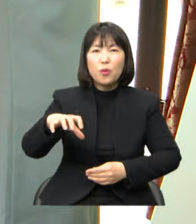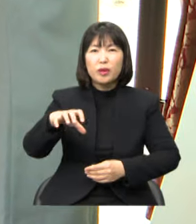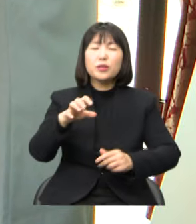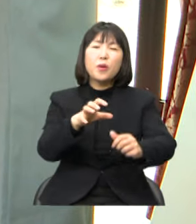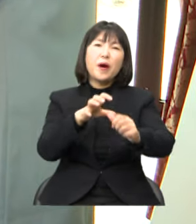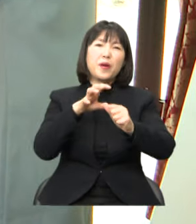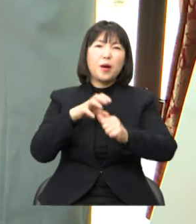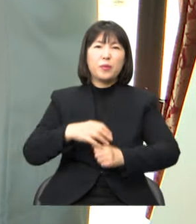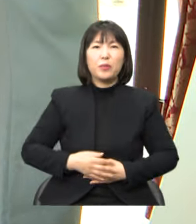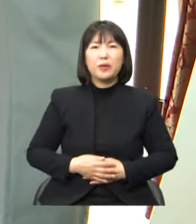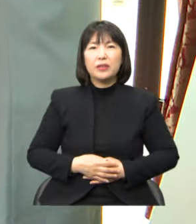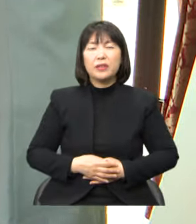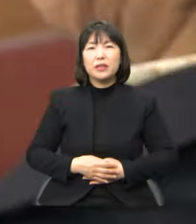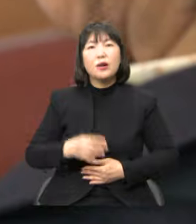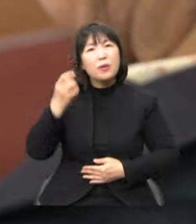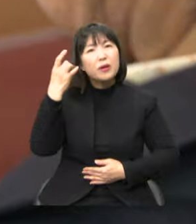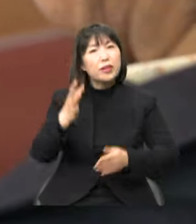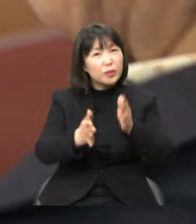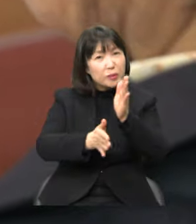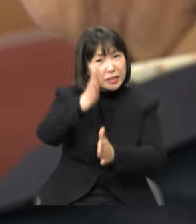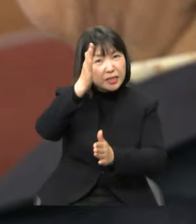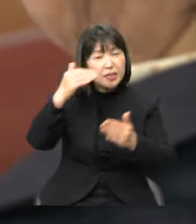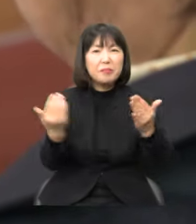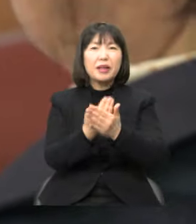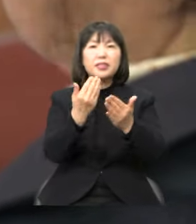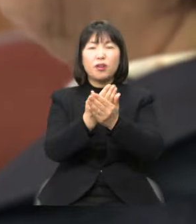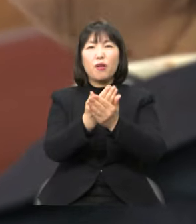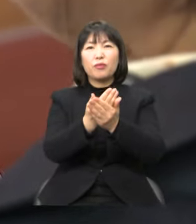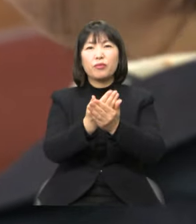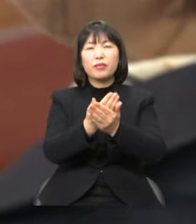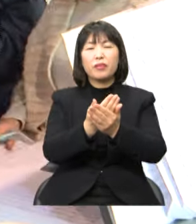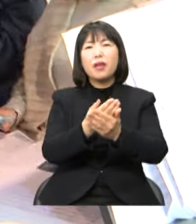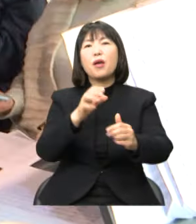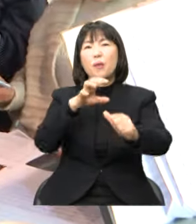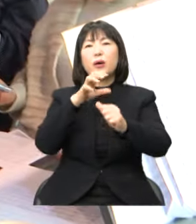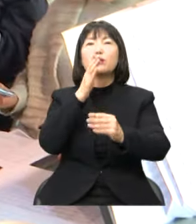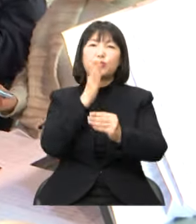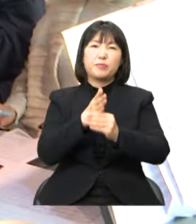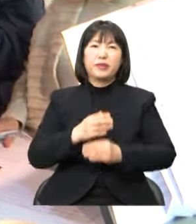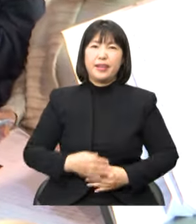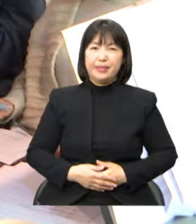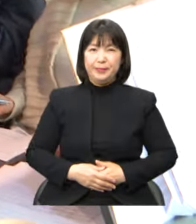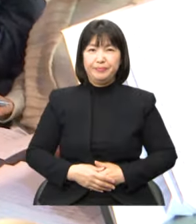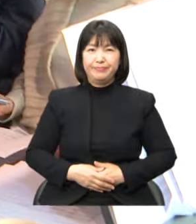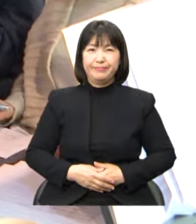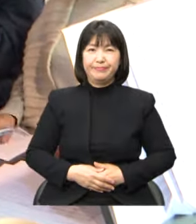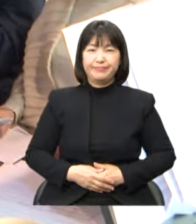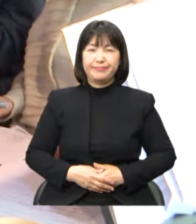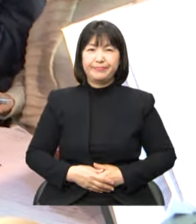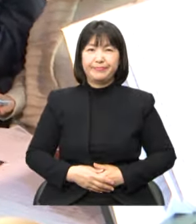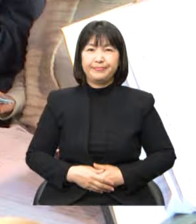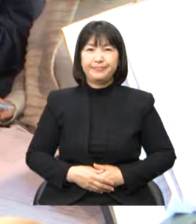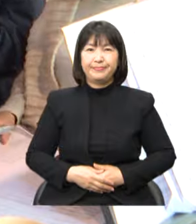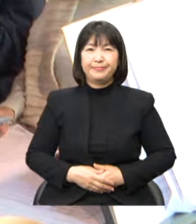활용하면서 원도심의 또 다른 활기를 불어넣고 있습니다 BTV 뉴스 이정민입니다